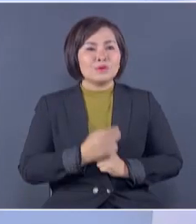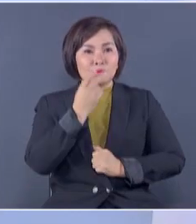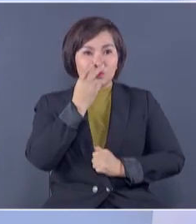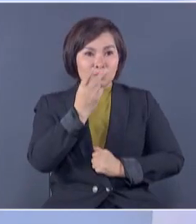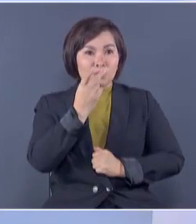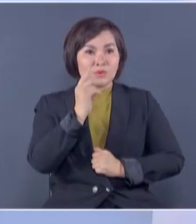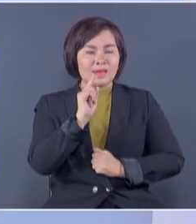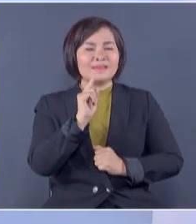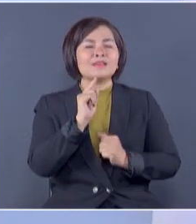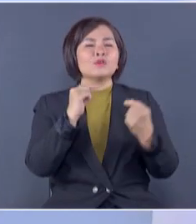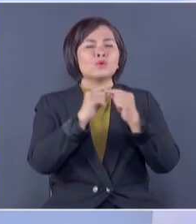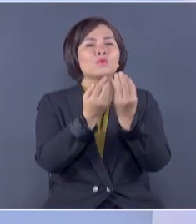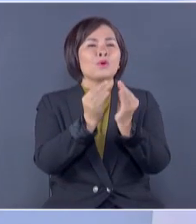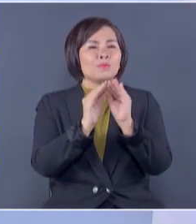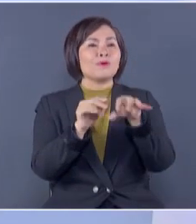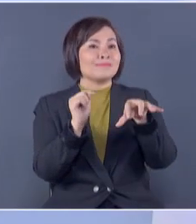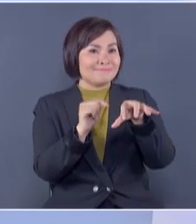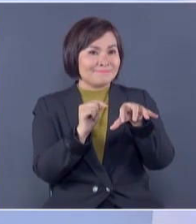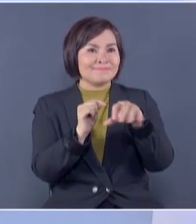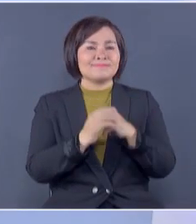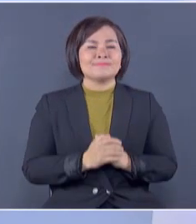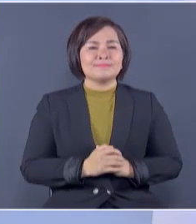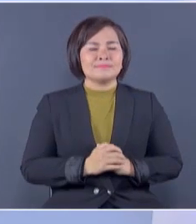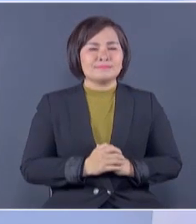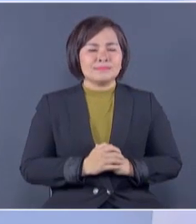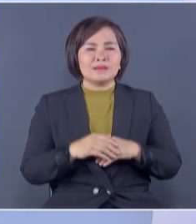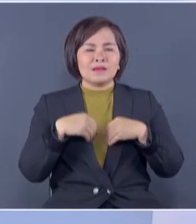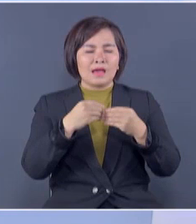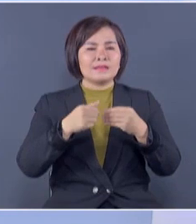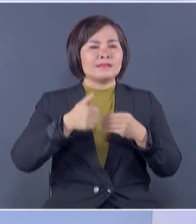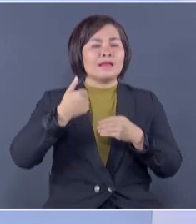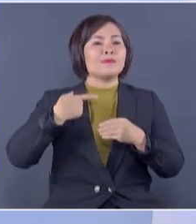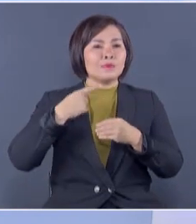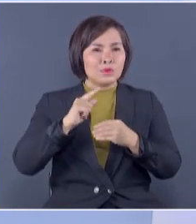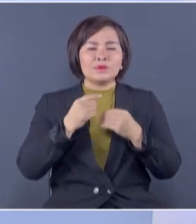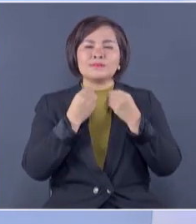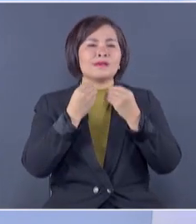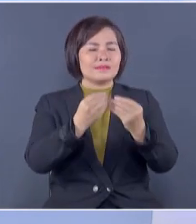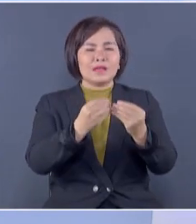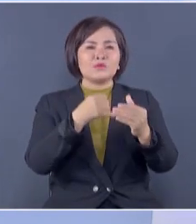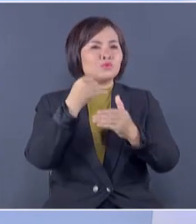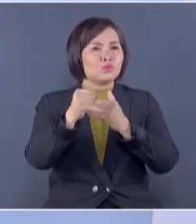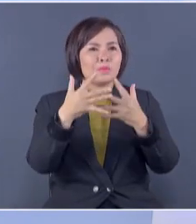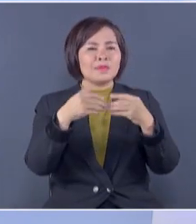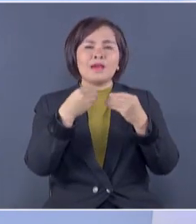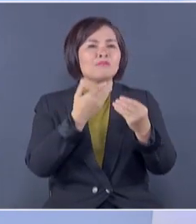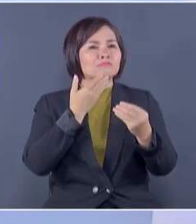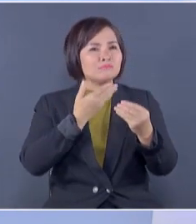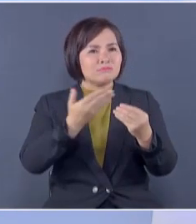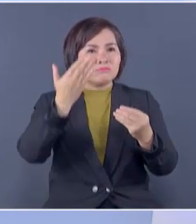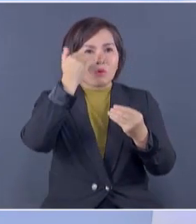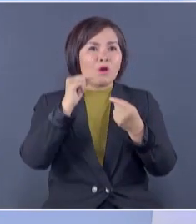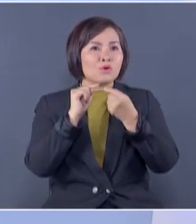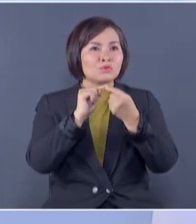ไปดูเรื่องราวดีๆของครอบครัวนี้กันครับเขาเรียกว่ายิ่งให้ยิ่งได้แล้วก็การให้ไม่มีวันสิ้นสุดจริงๆครับเพราะว่าสาน